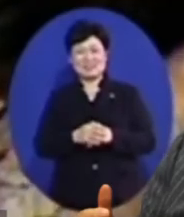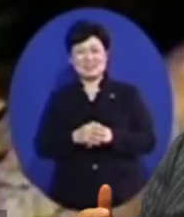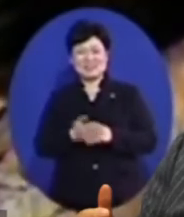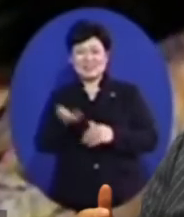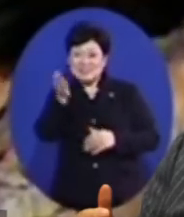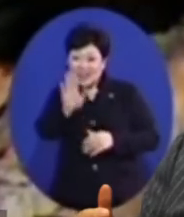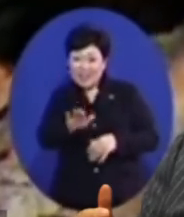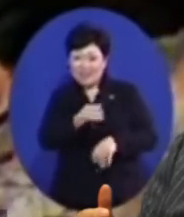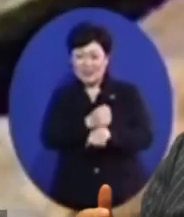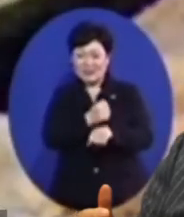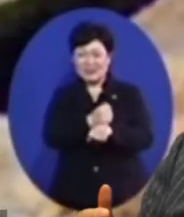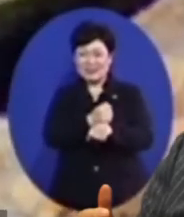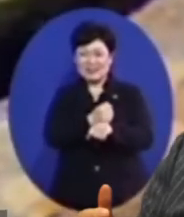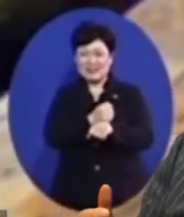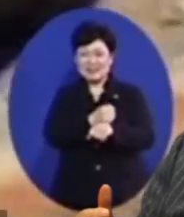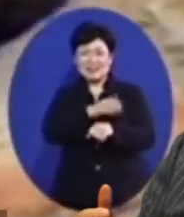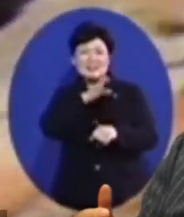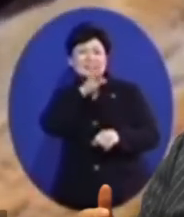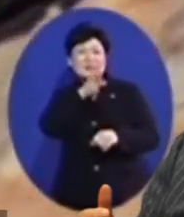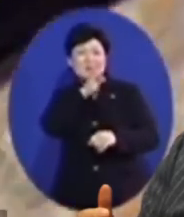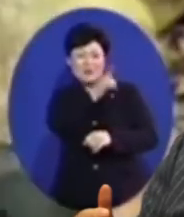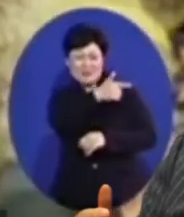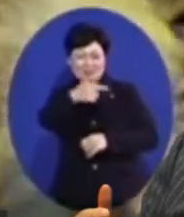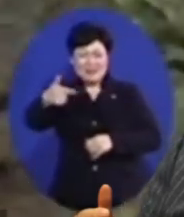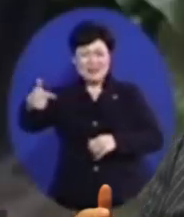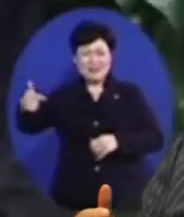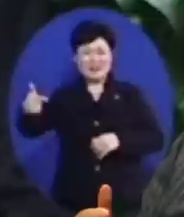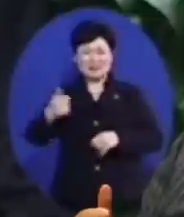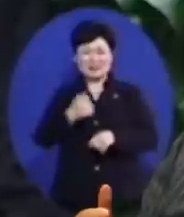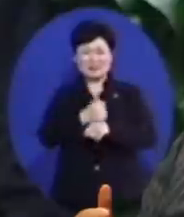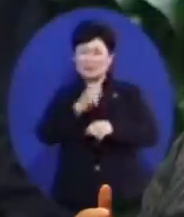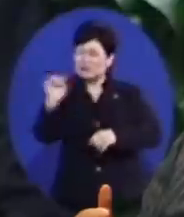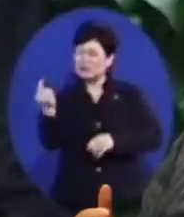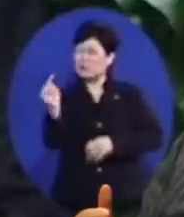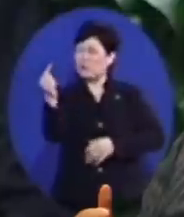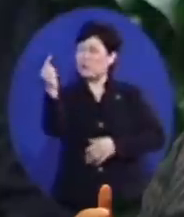그래서 아주 뾰를 하는 높은